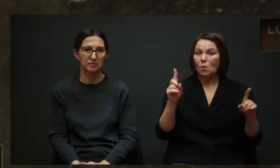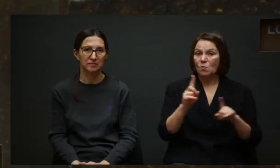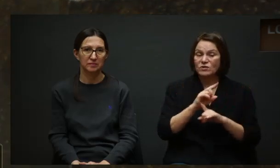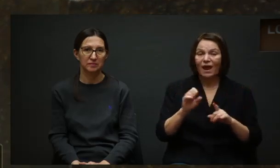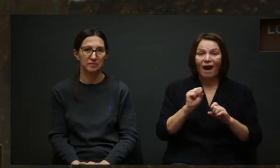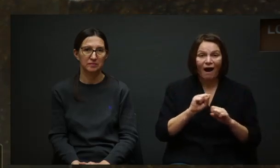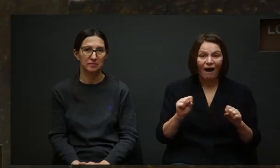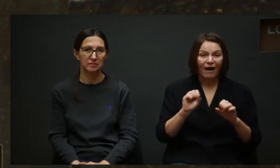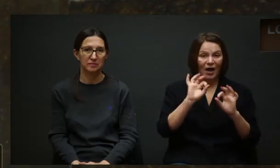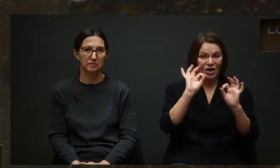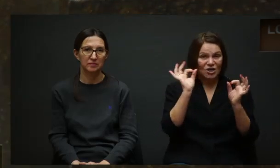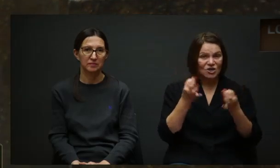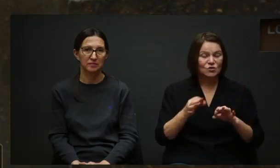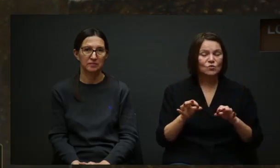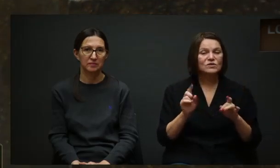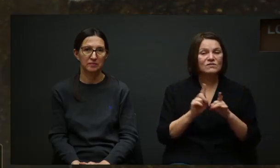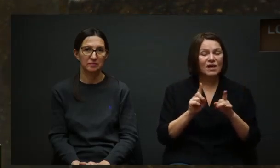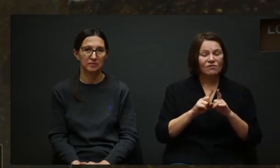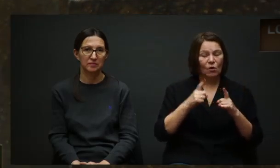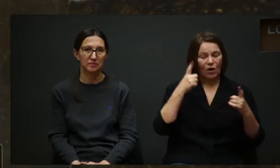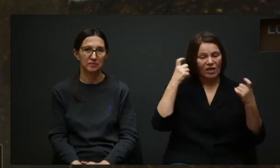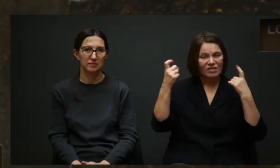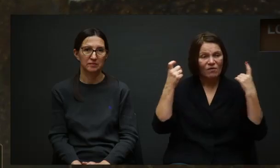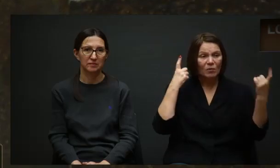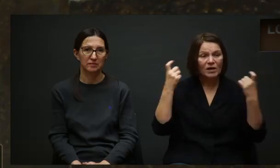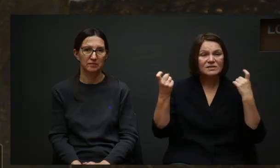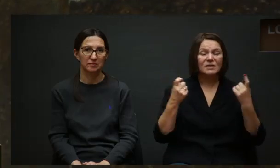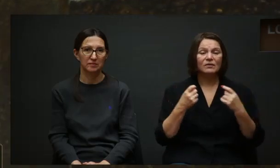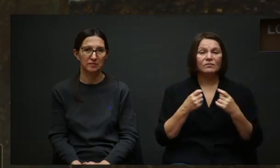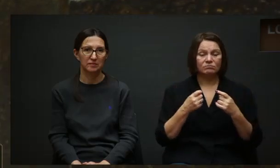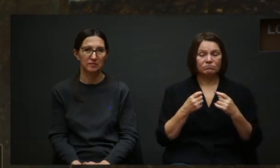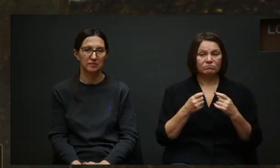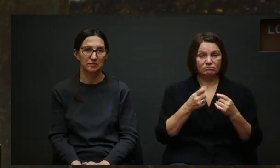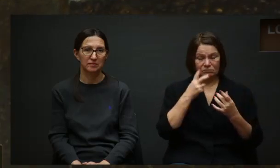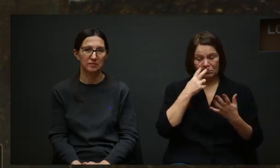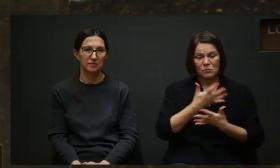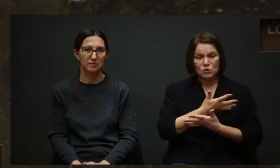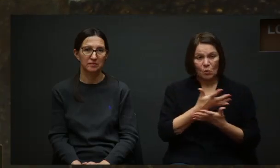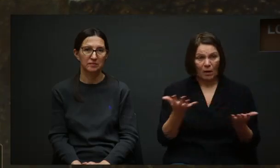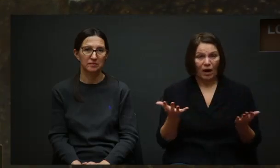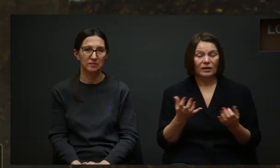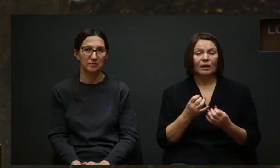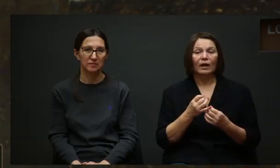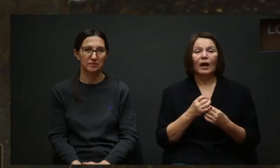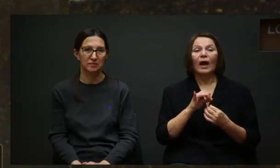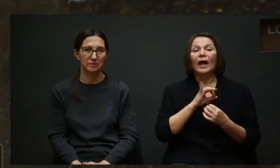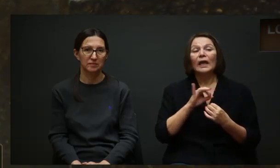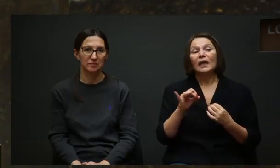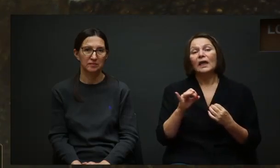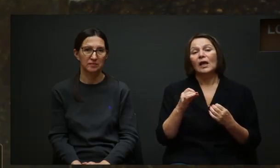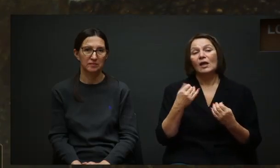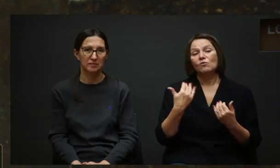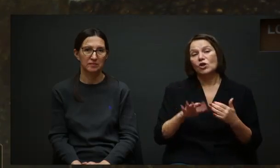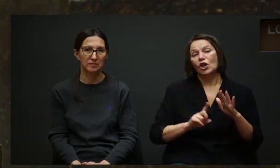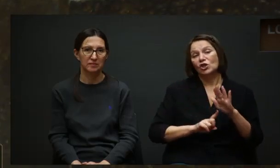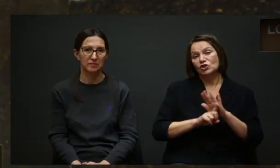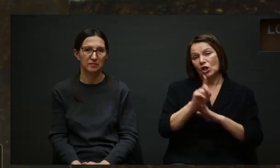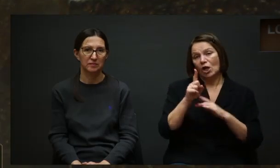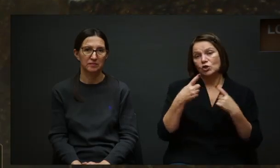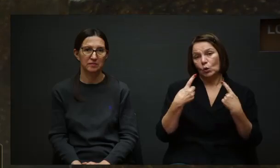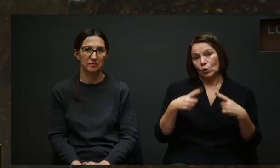искусство-то все-таки, как бы информация поступает, да, и здесь, мне кажется, уже начинается